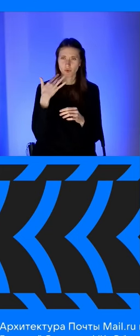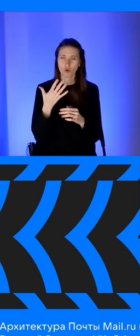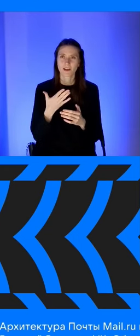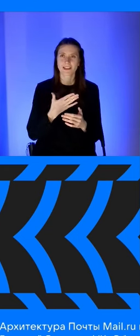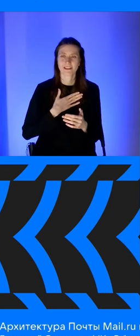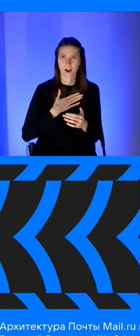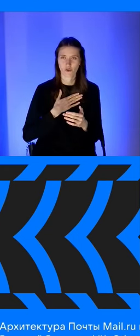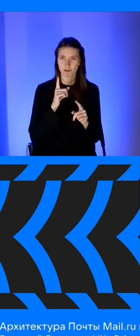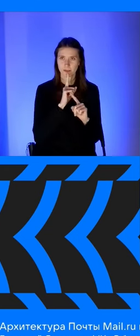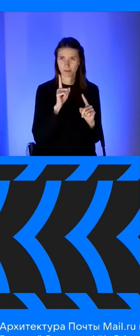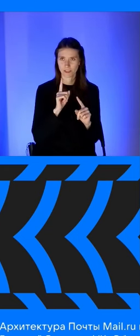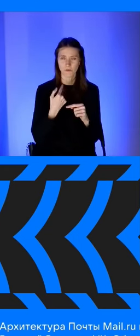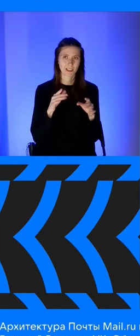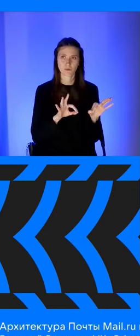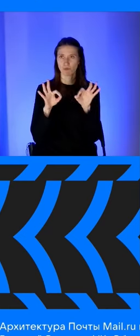специфики.